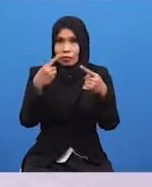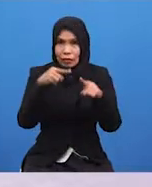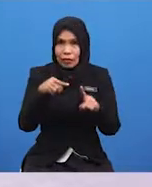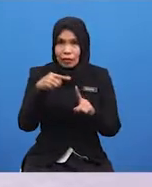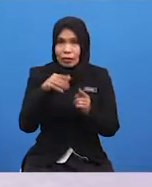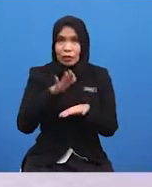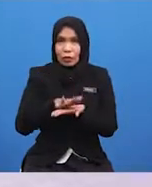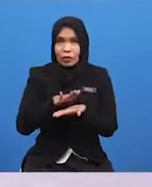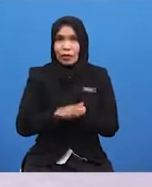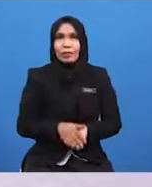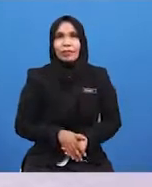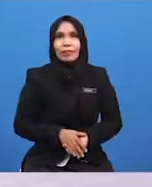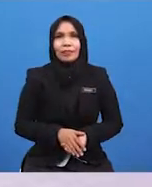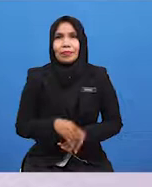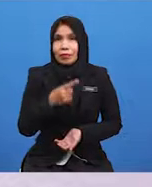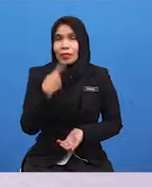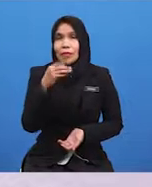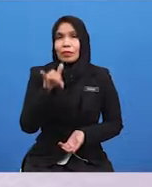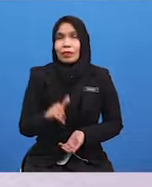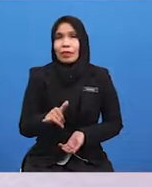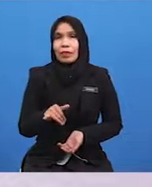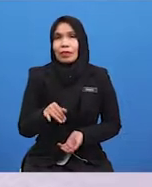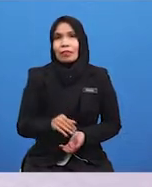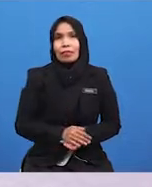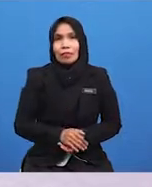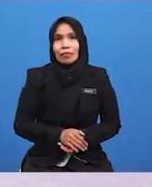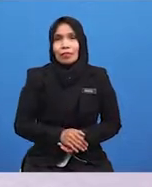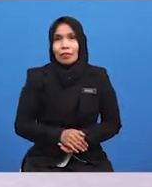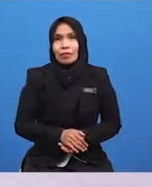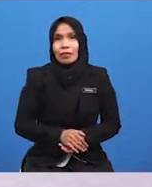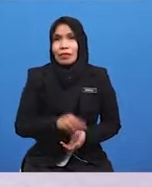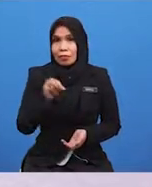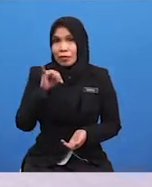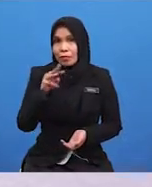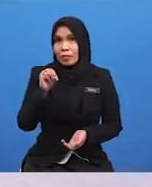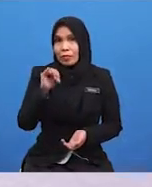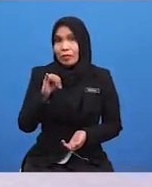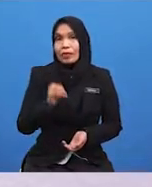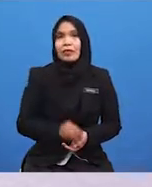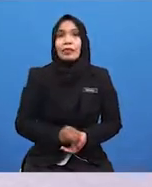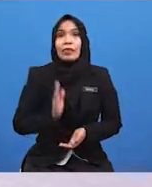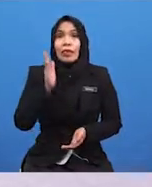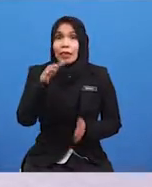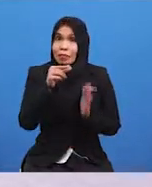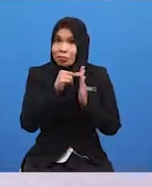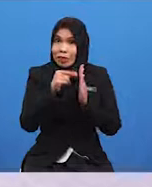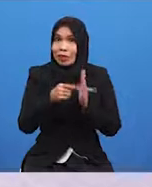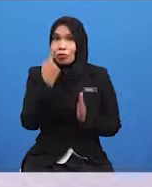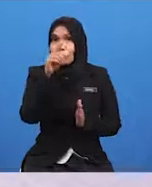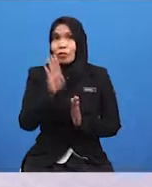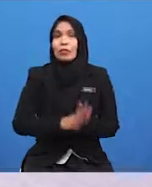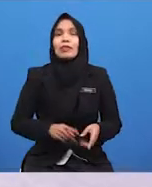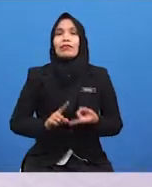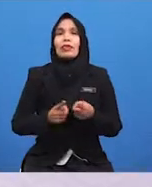kesekolah Siapakah Jang Mini akan pilih untuk berkawan dan